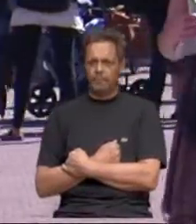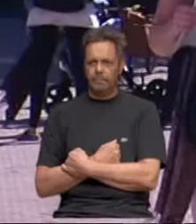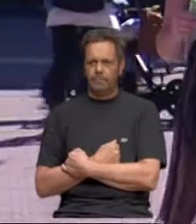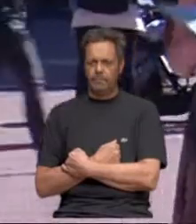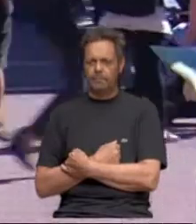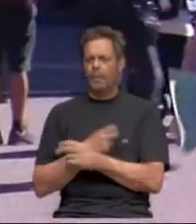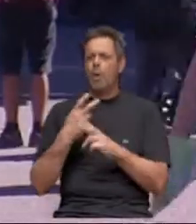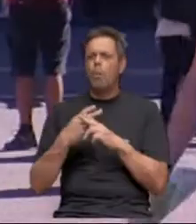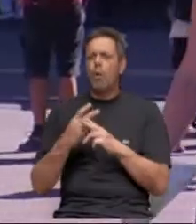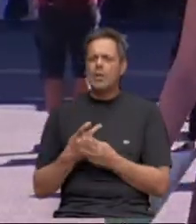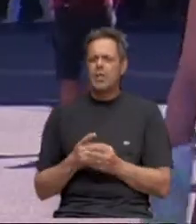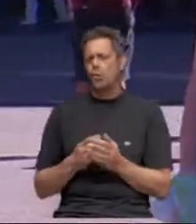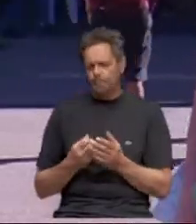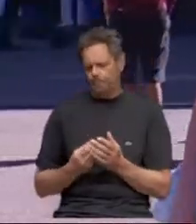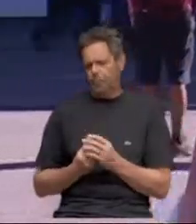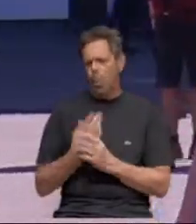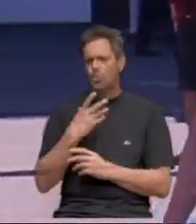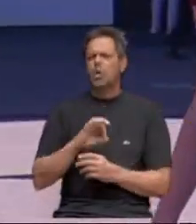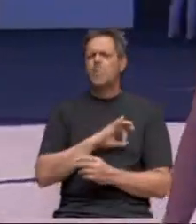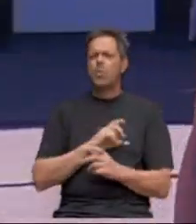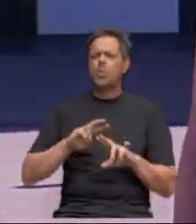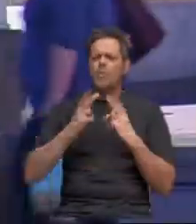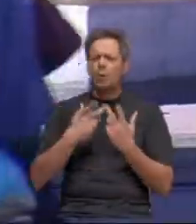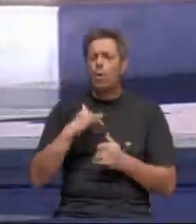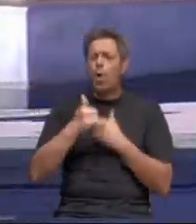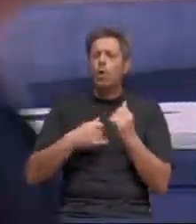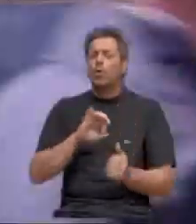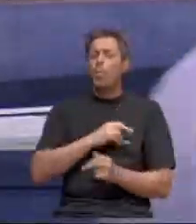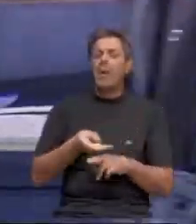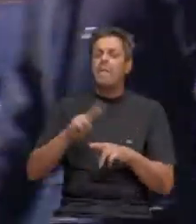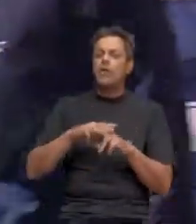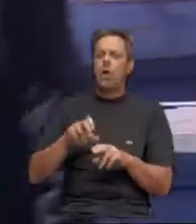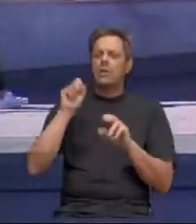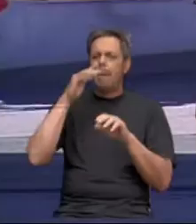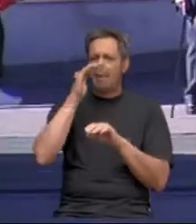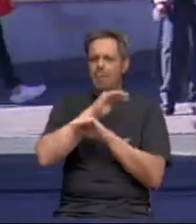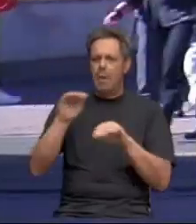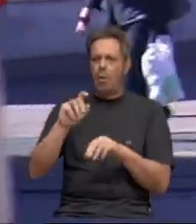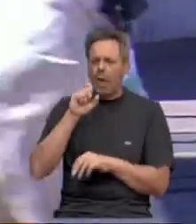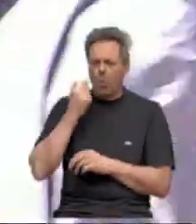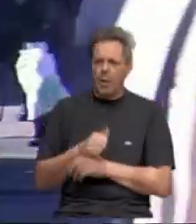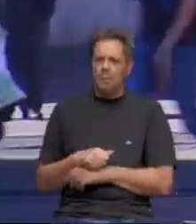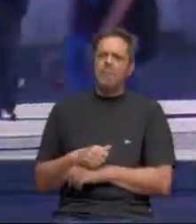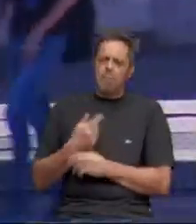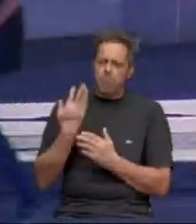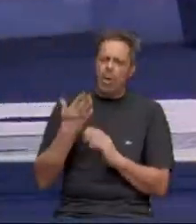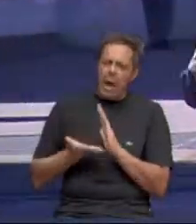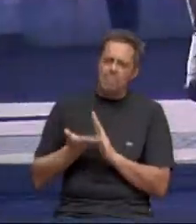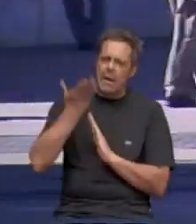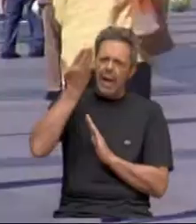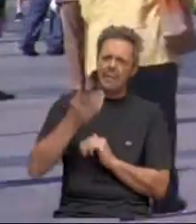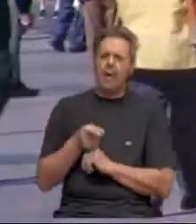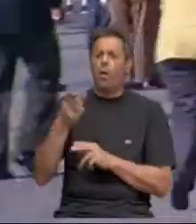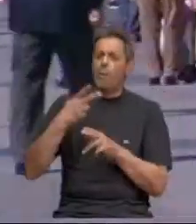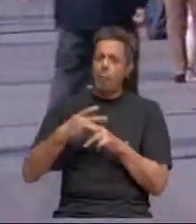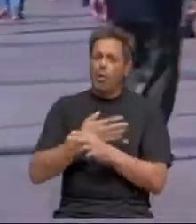Kardiovaskularne bolesti najčešći su uzrok smrtnosti u svijetu, od kojeg godišnje umire više od 17 milijuna ljudi. Brojka iz dana u dan raste, upravo su